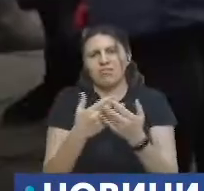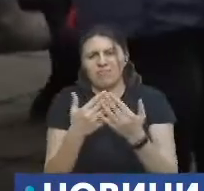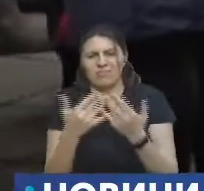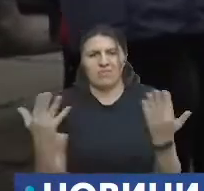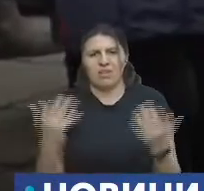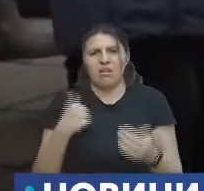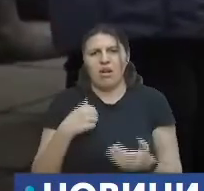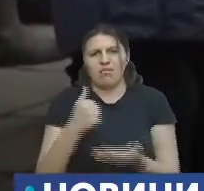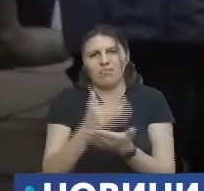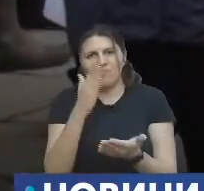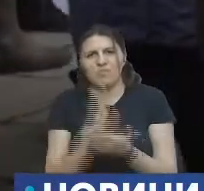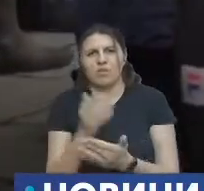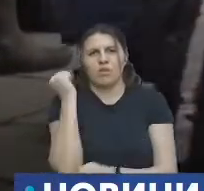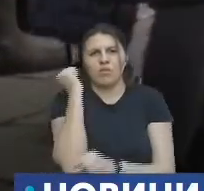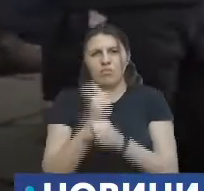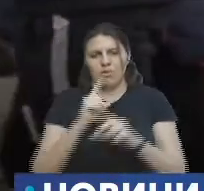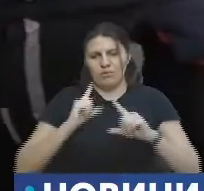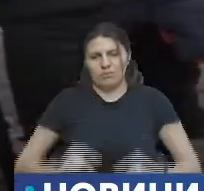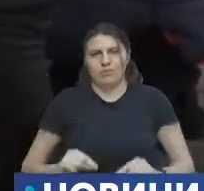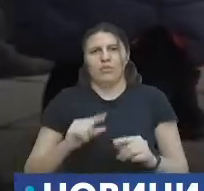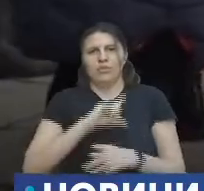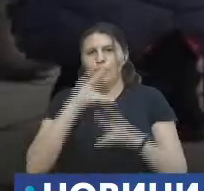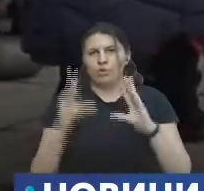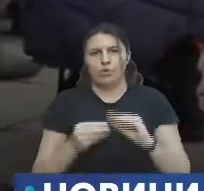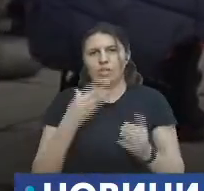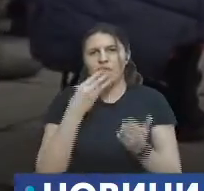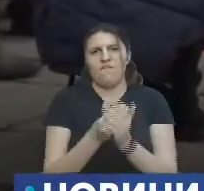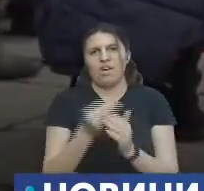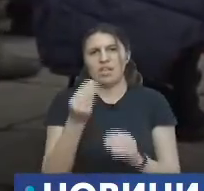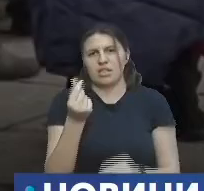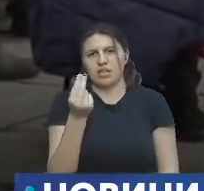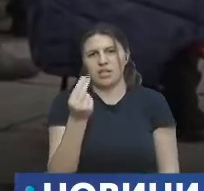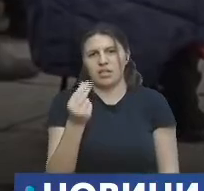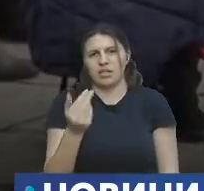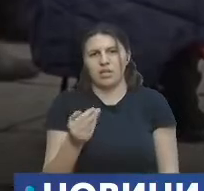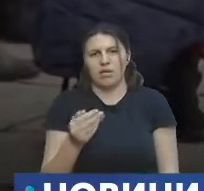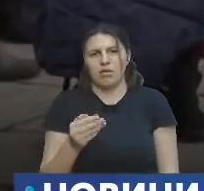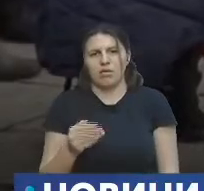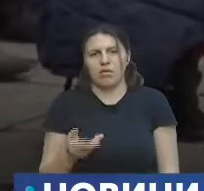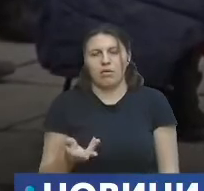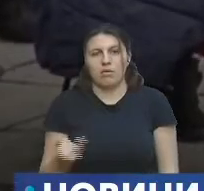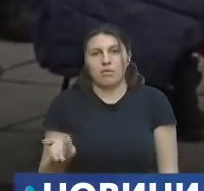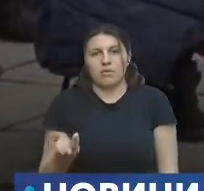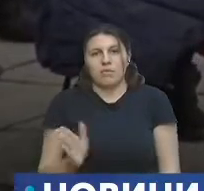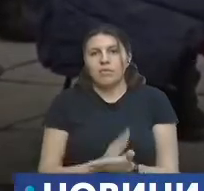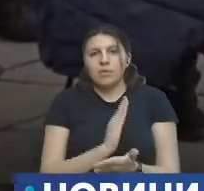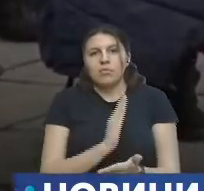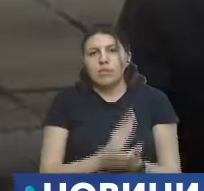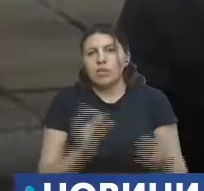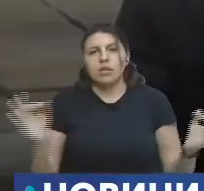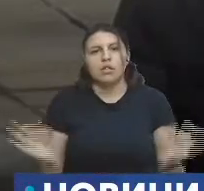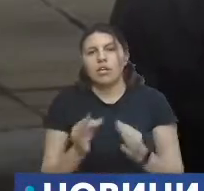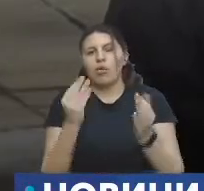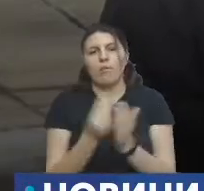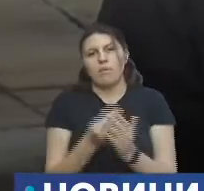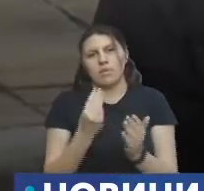зараз. Роба, спецовка за свої гроші, потім віддають її, коли там через півгода, блін, взагалі ніякої матеріальної бази.